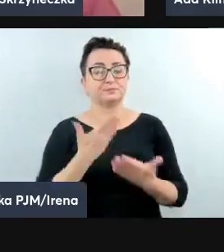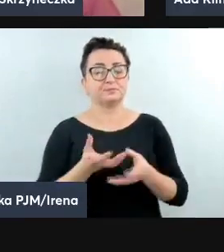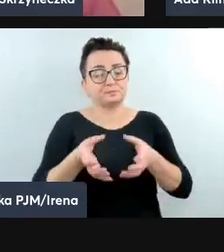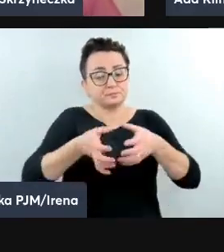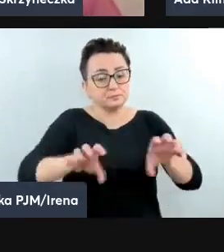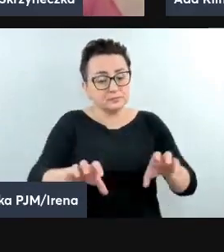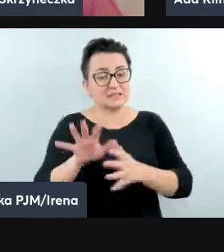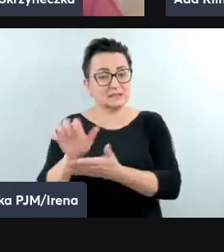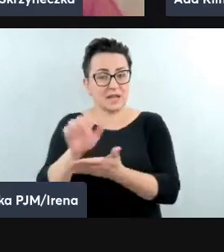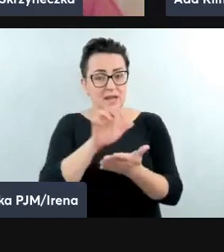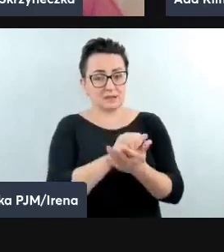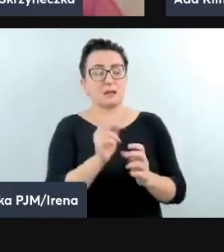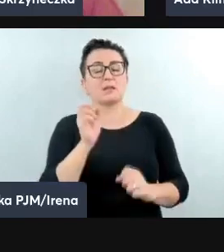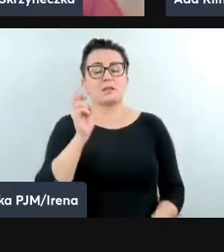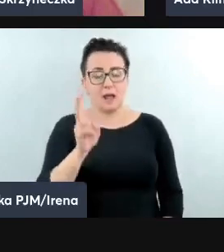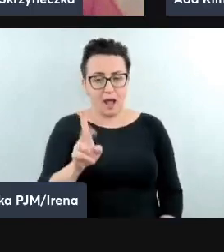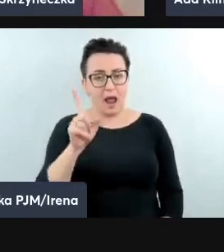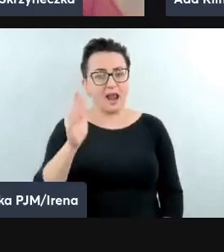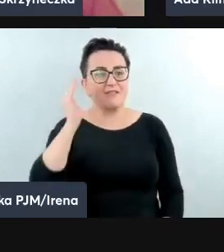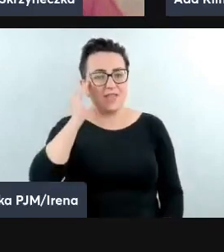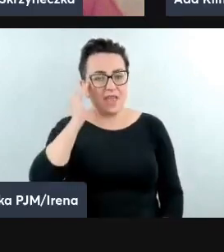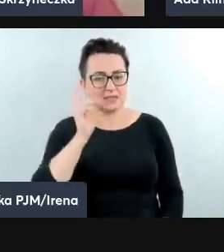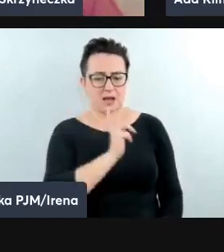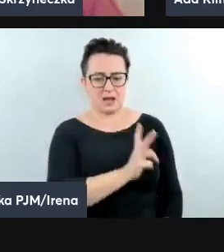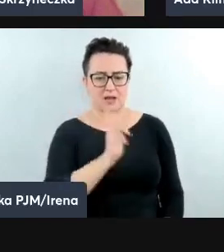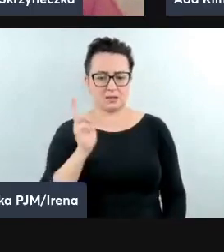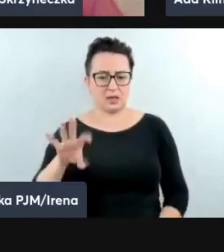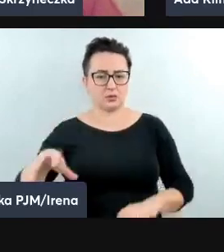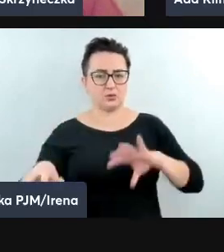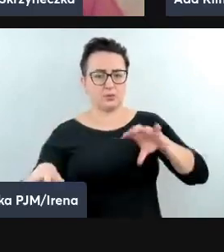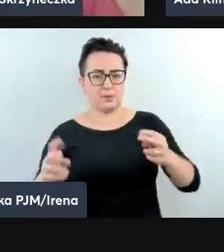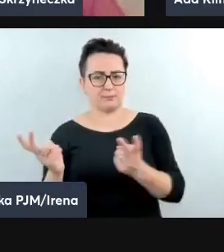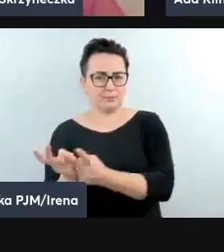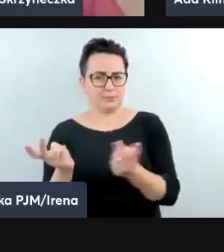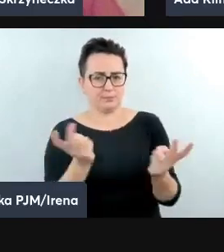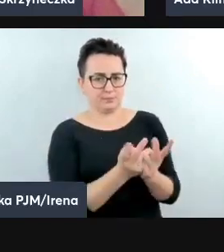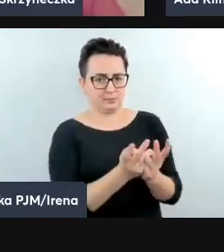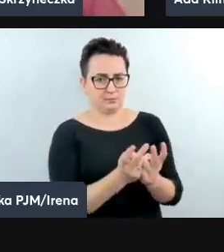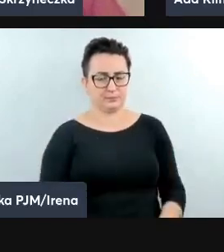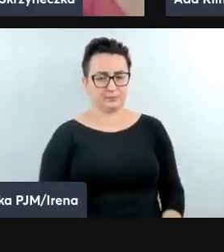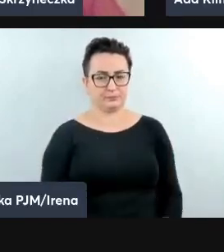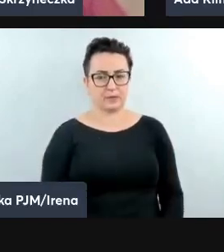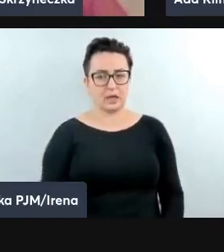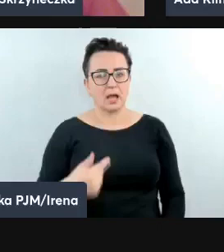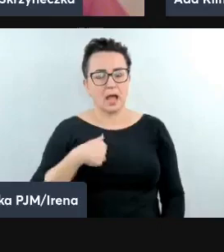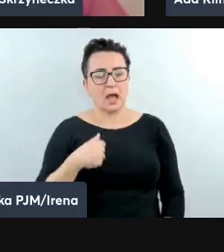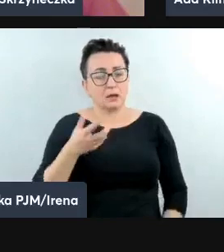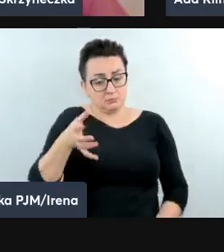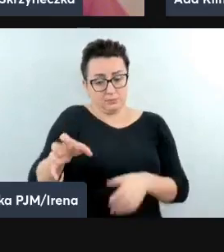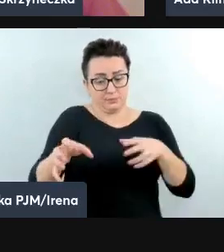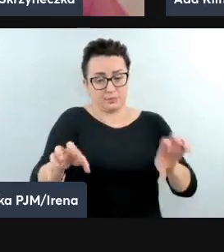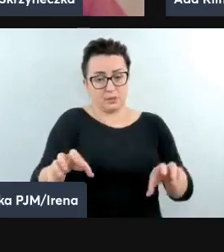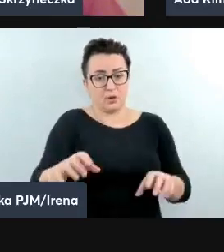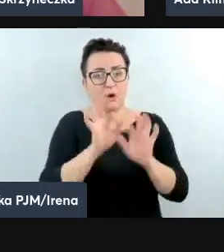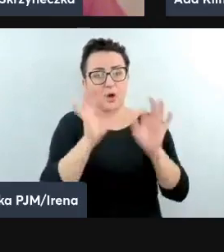wszystkie otrzymywały tą samą wiedzę, tylko bym te dzielone widziała bardziej właśnie w formie, przy mnie nazwę to kręgów takich, właśnie takich